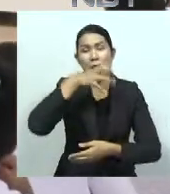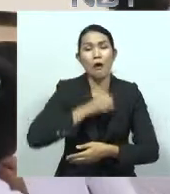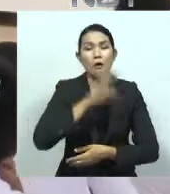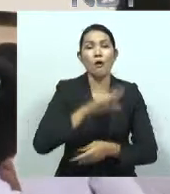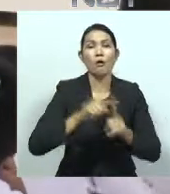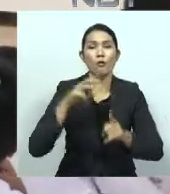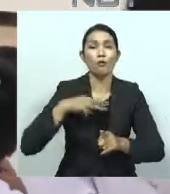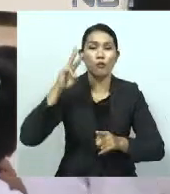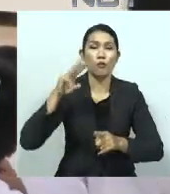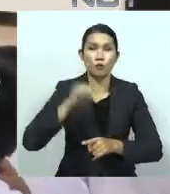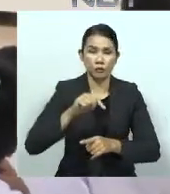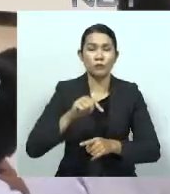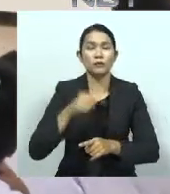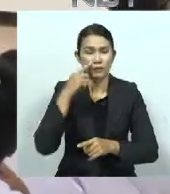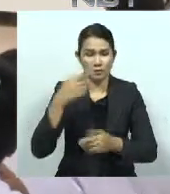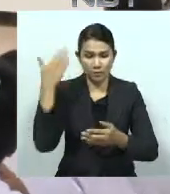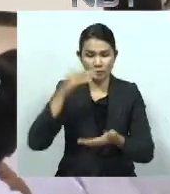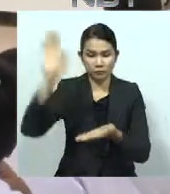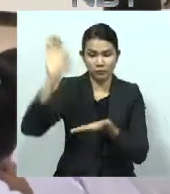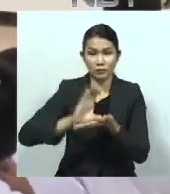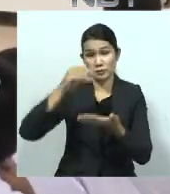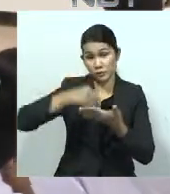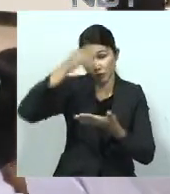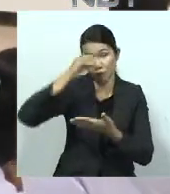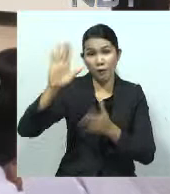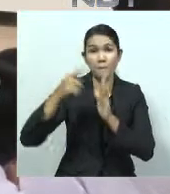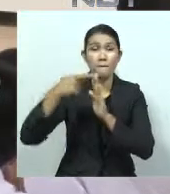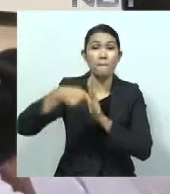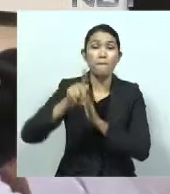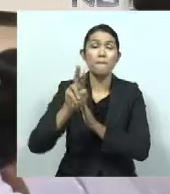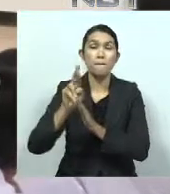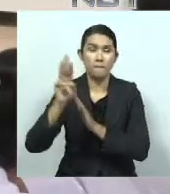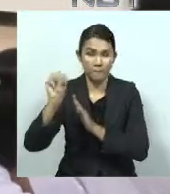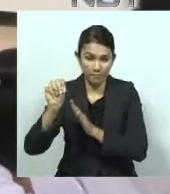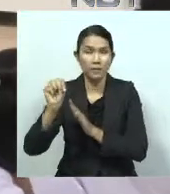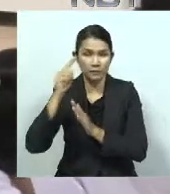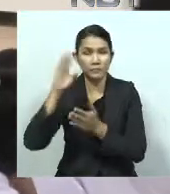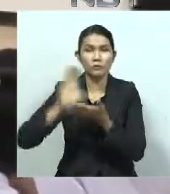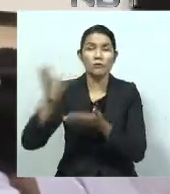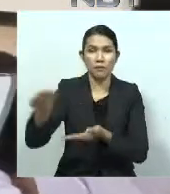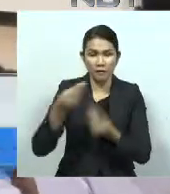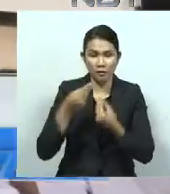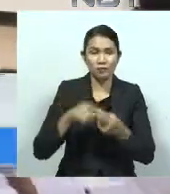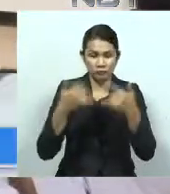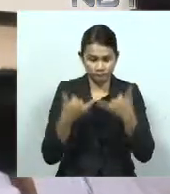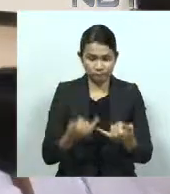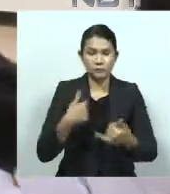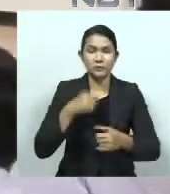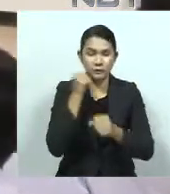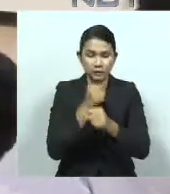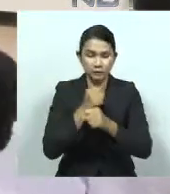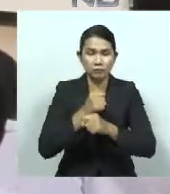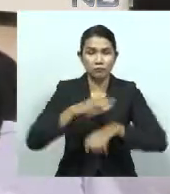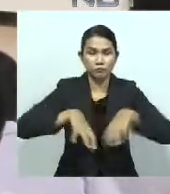ฒิที่ได้รับทุนการศึกษาจากพลเอกเปรมตินสูลานนท์ประธานองคมนตรีและรัฐบุรุษนะคะจนวันนี้ค่ะได้กลับกลายมาเป็